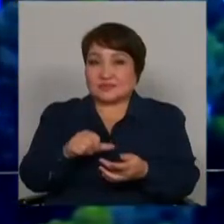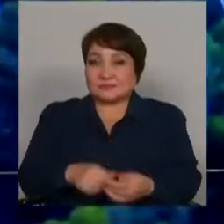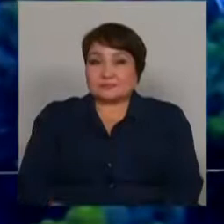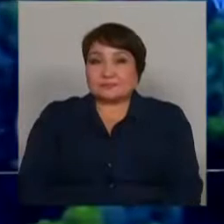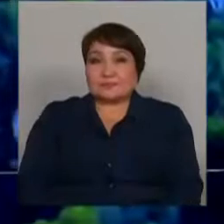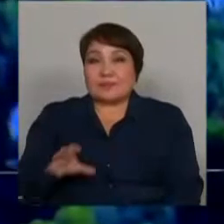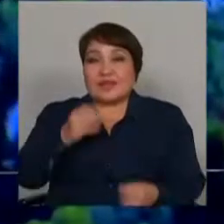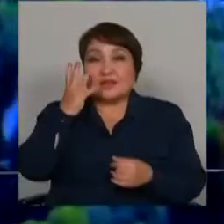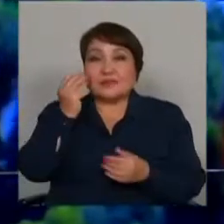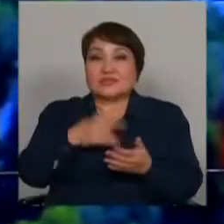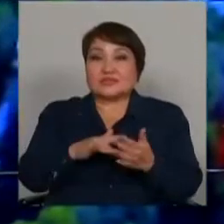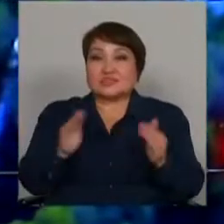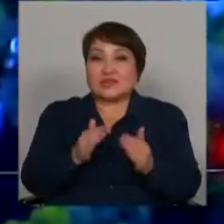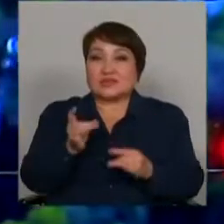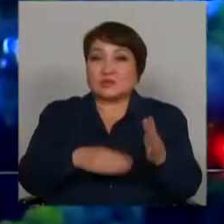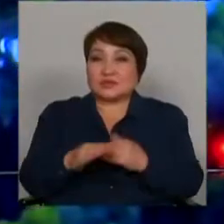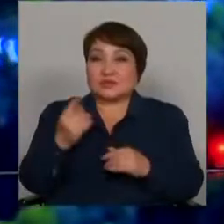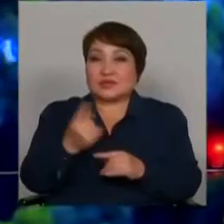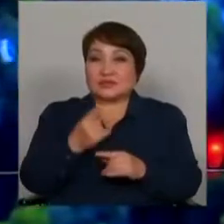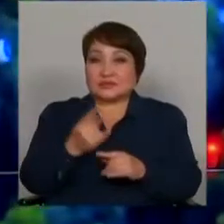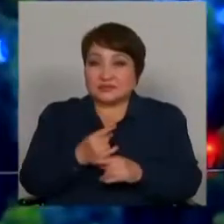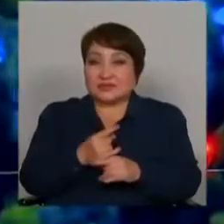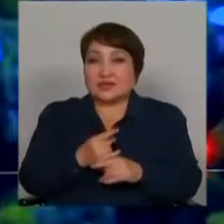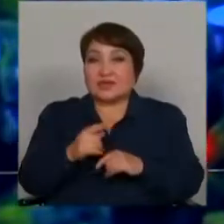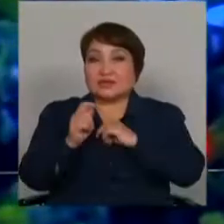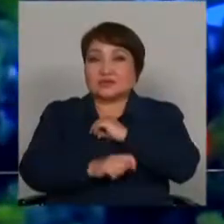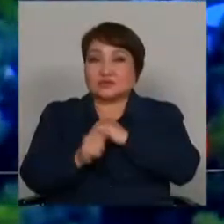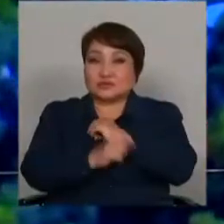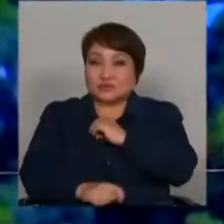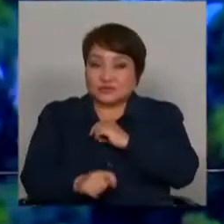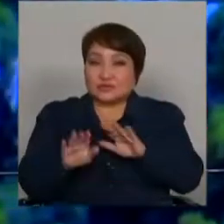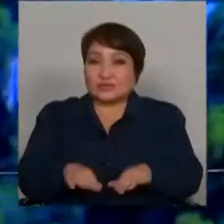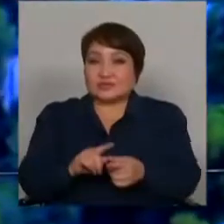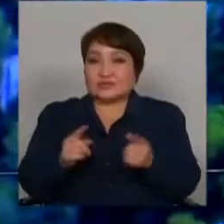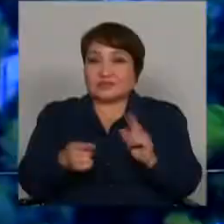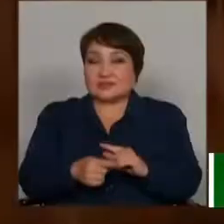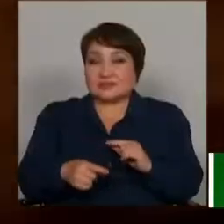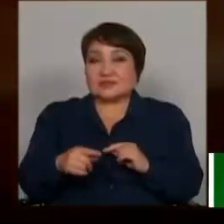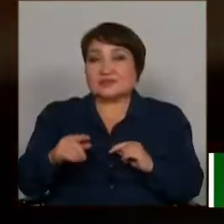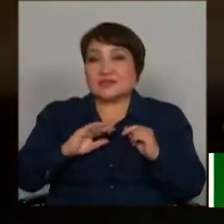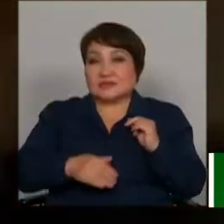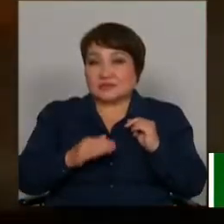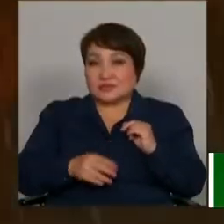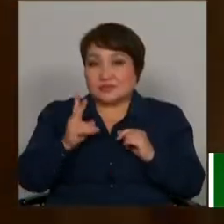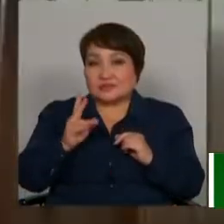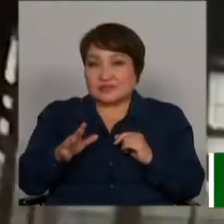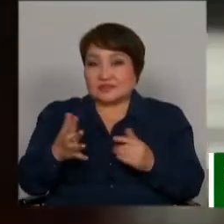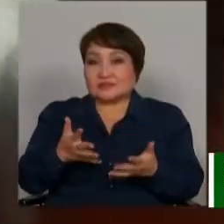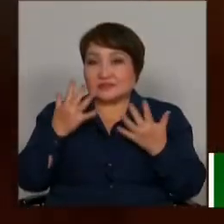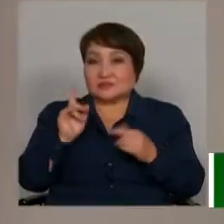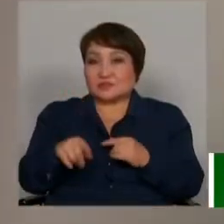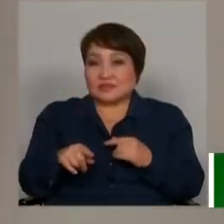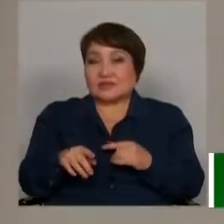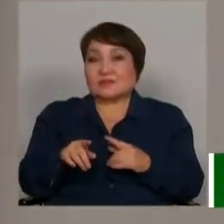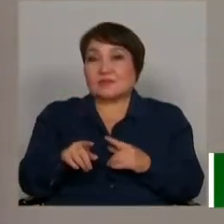Ал Алматыдағы шағын аудандарының бірінен жүзекшелер ордасына айналған жеке меншік пәтер анықталды. Полиция дерегінше онда сылқымдар